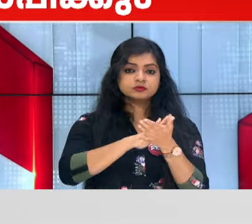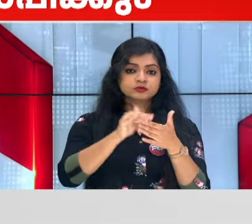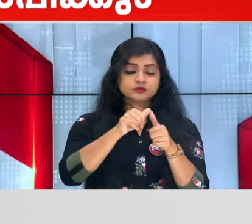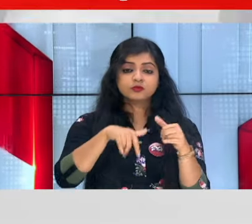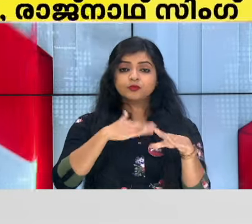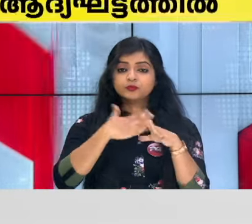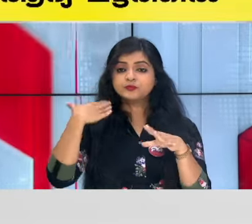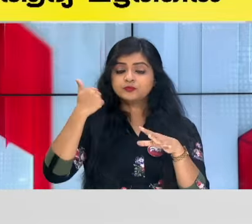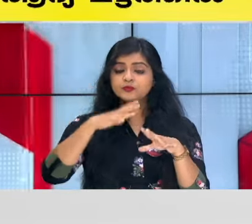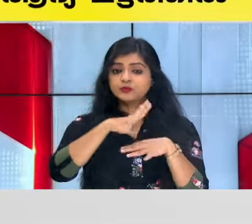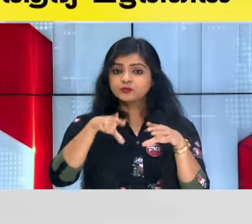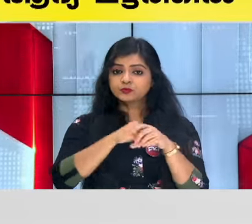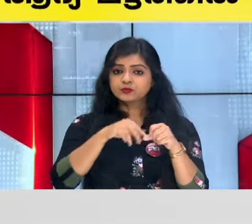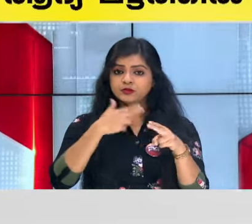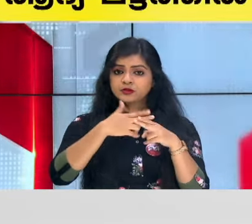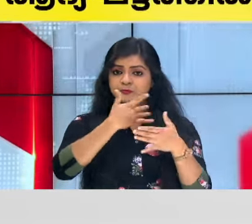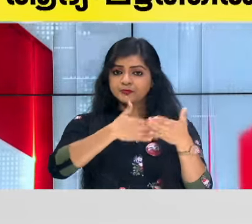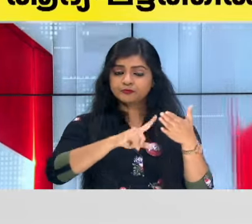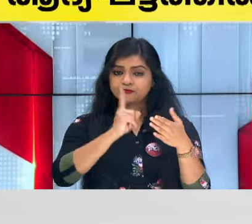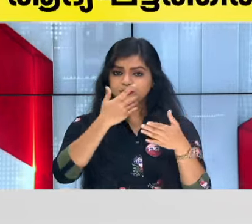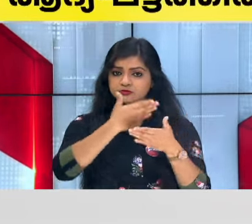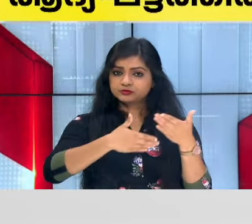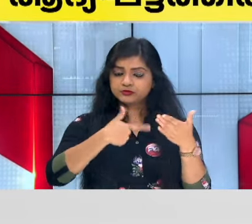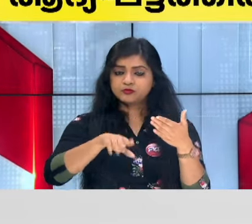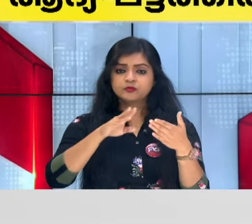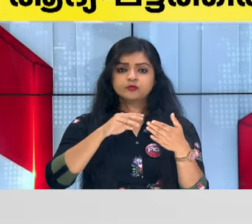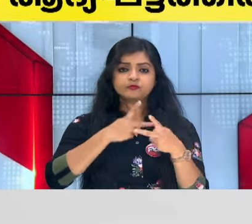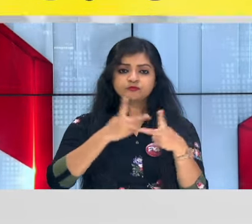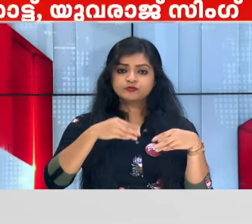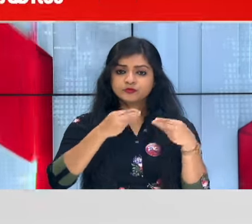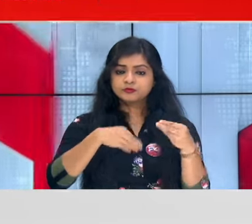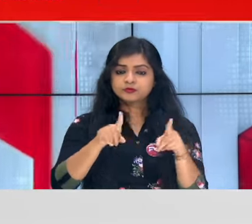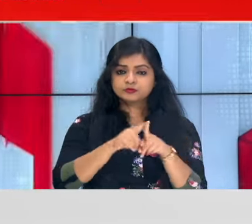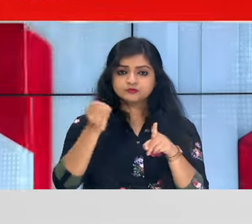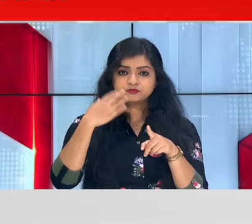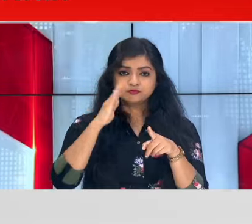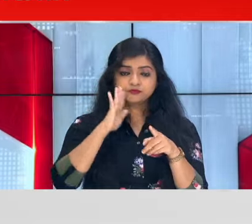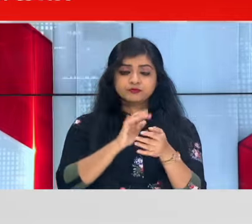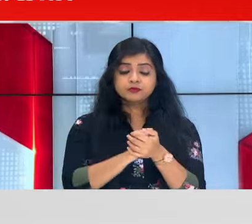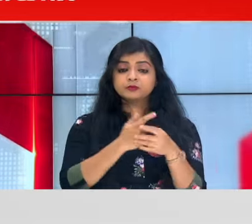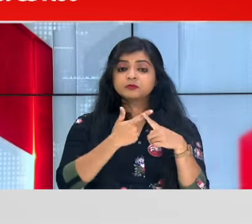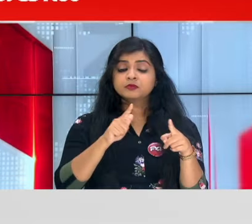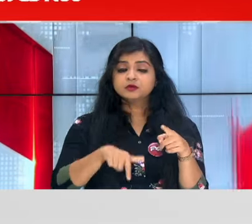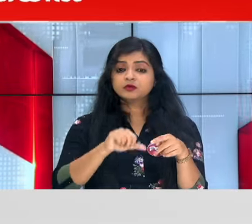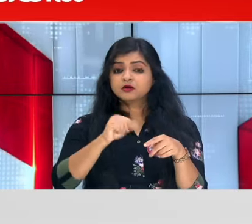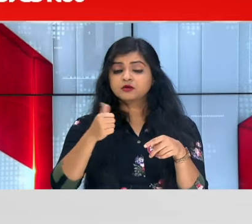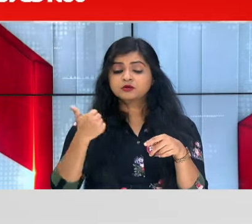അടക്കമുള്ള പേരുകൾ ആദ്യ പട്ടികയിൽ ഉണ്ടാകും എന്നാണ് അറിയാൻ കഴിയുന്നത്. അതേസമയം എന്നാൽ മറ്റ്